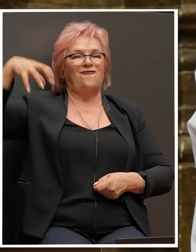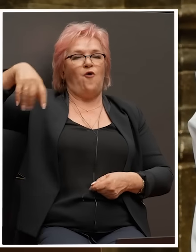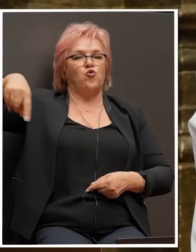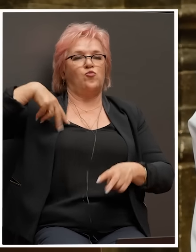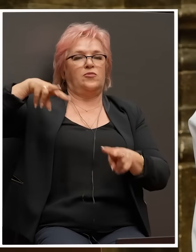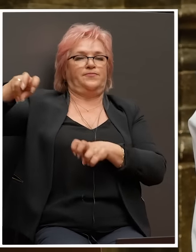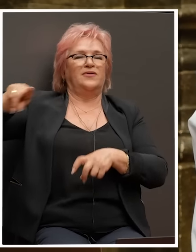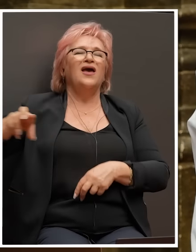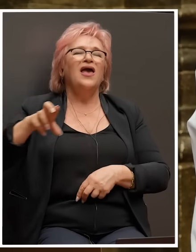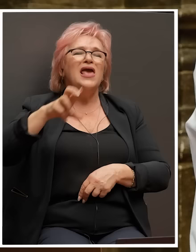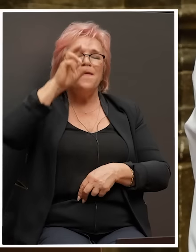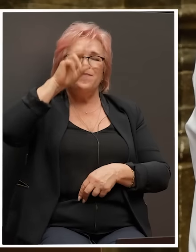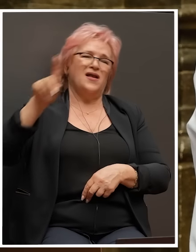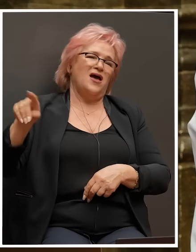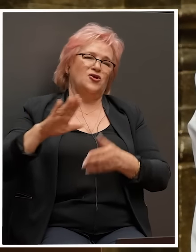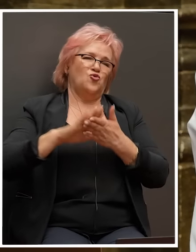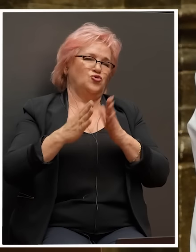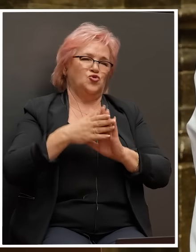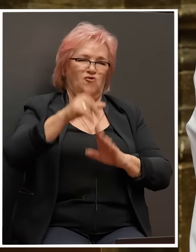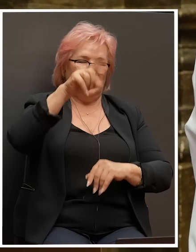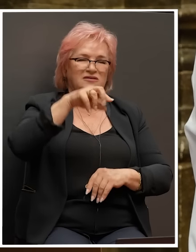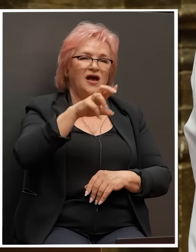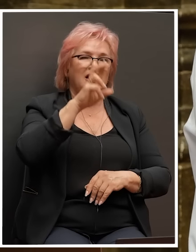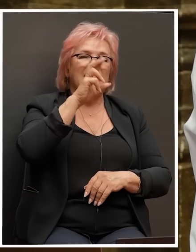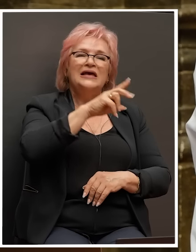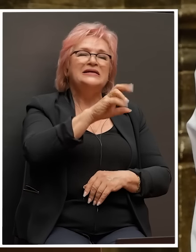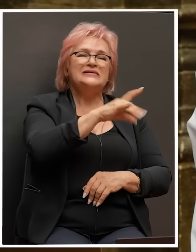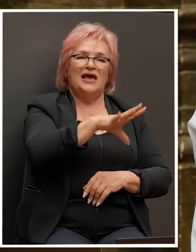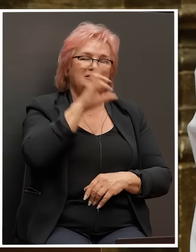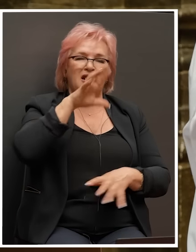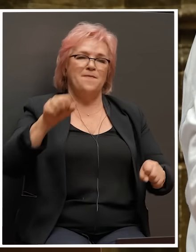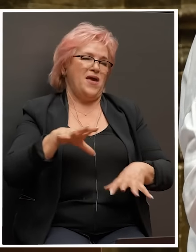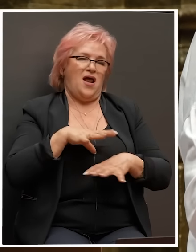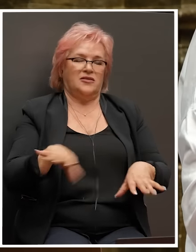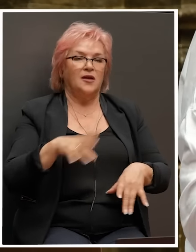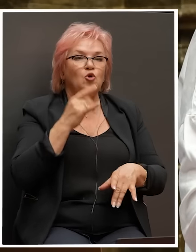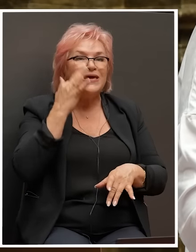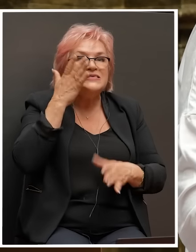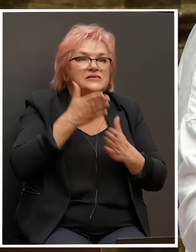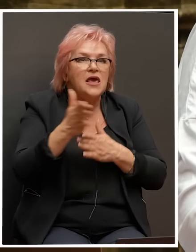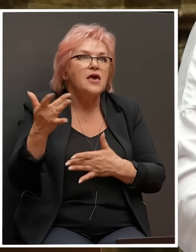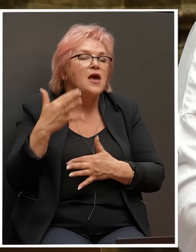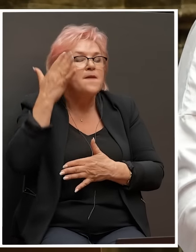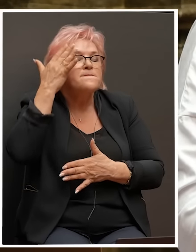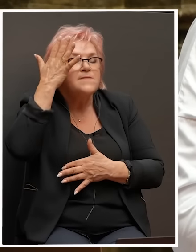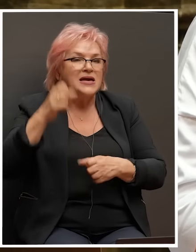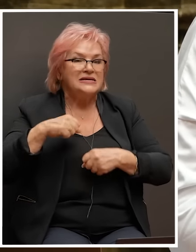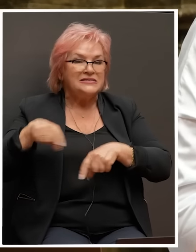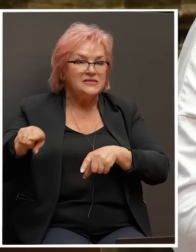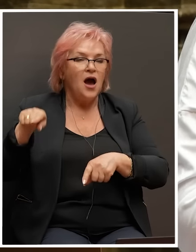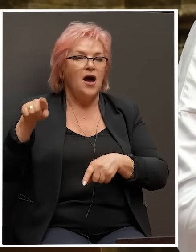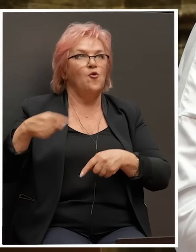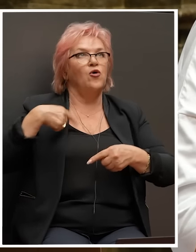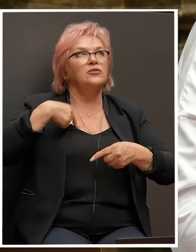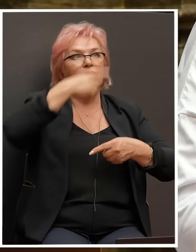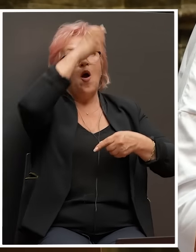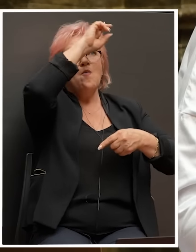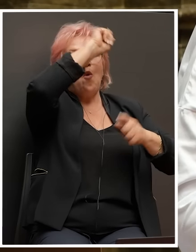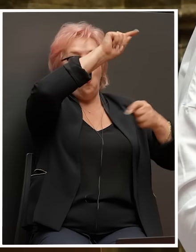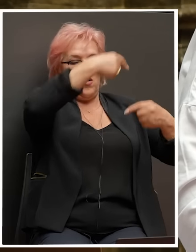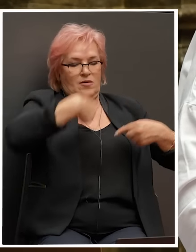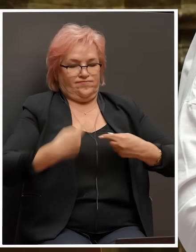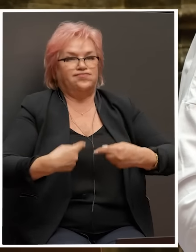Он условно императорский, поскольку Цезарь, как мы основательно знаем, императором так и не стал, но тем не менее, вот эта идея, что сам Цезарь потомок богов, а что это значит?